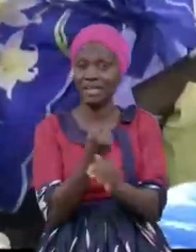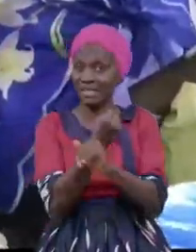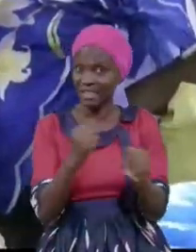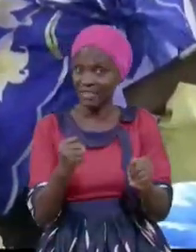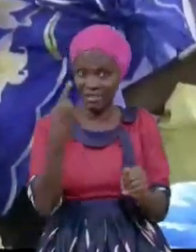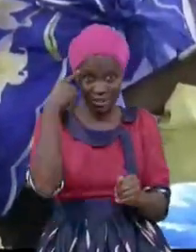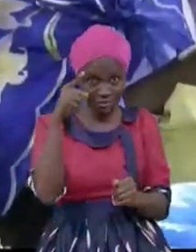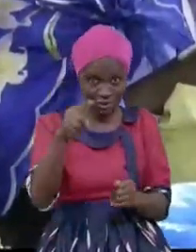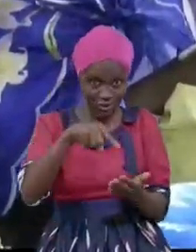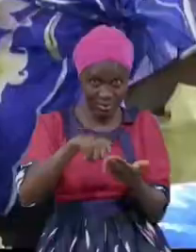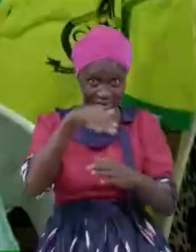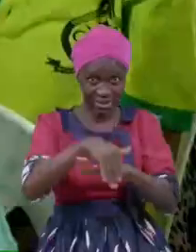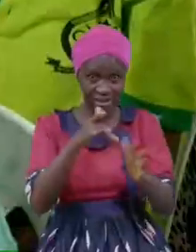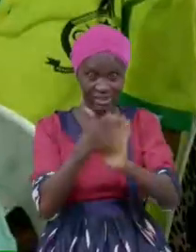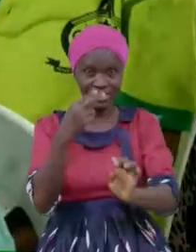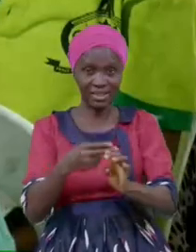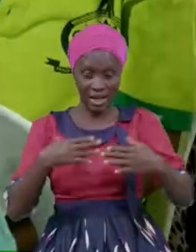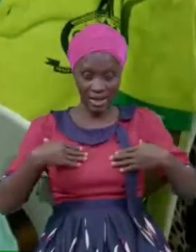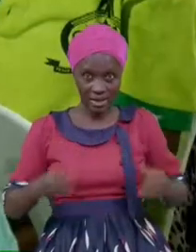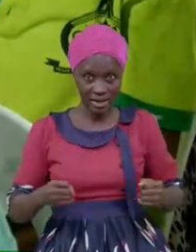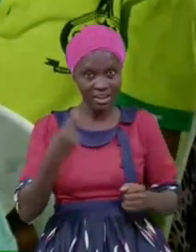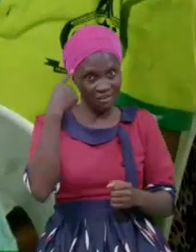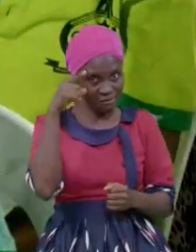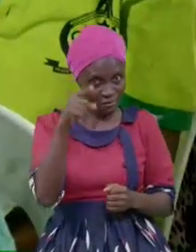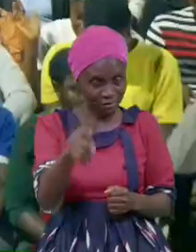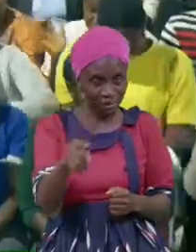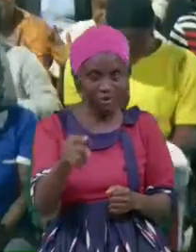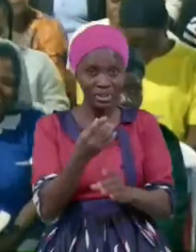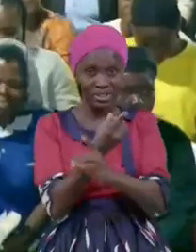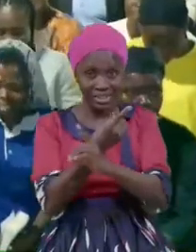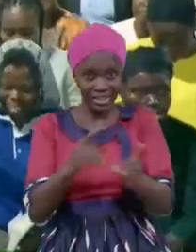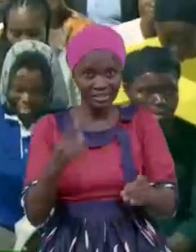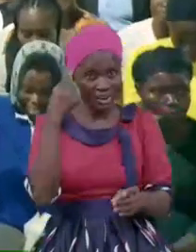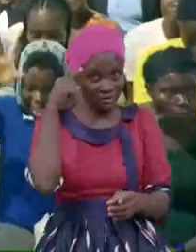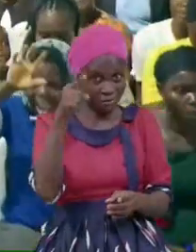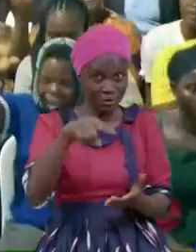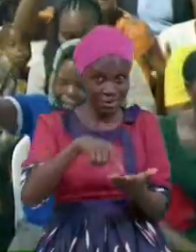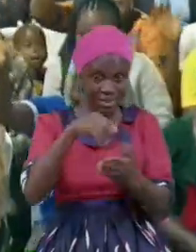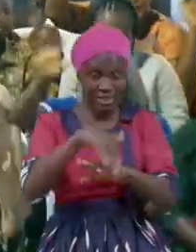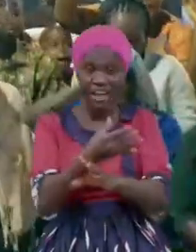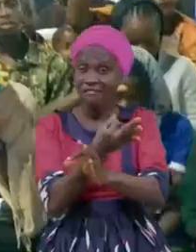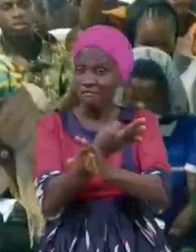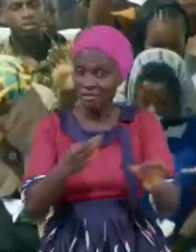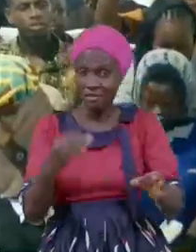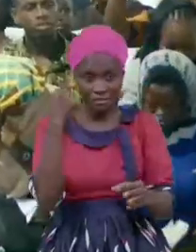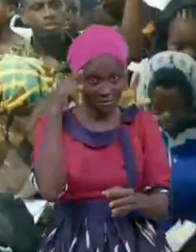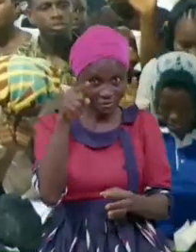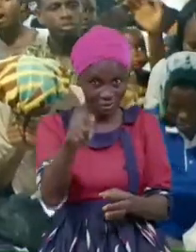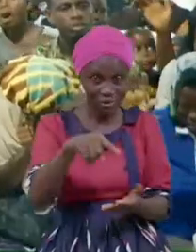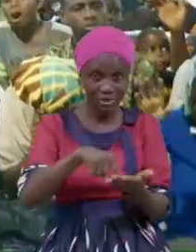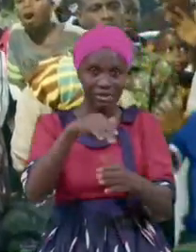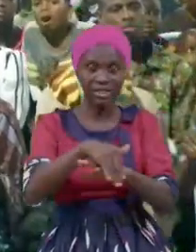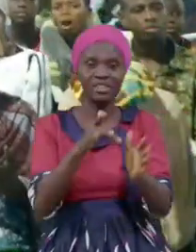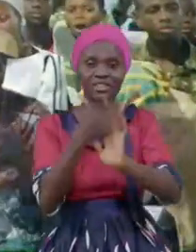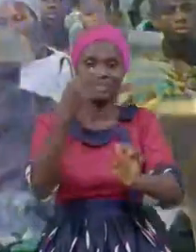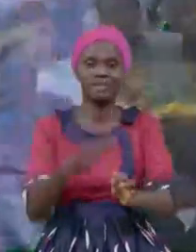soir. La guérison ce soir. La délivrance ce soir. La libération ce soir. Est-ce